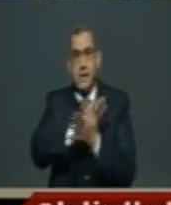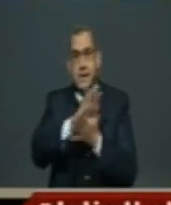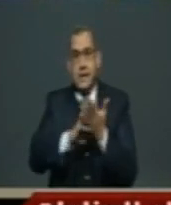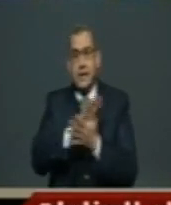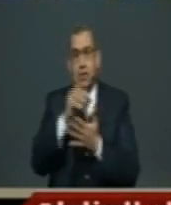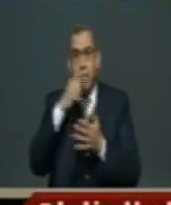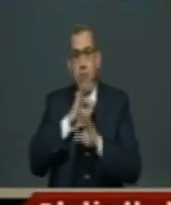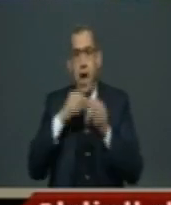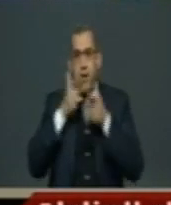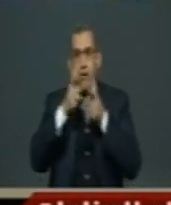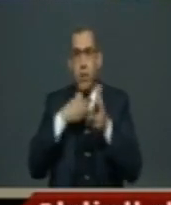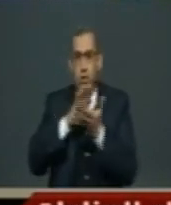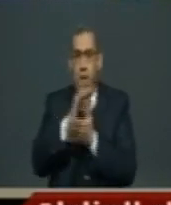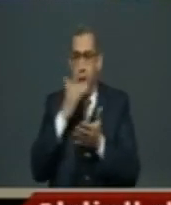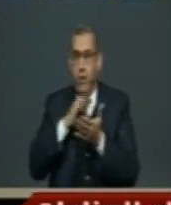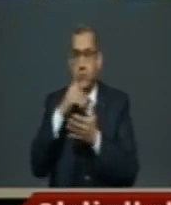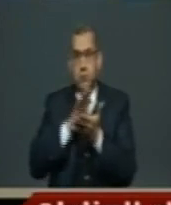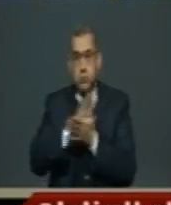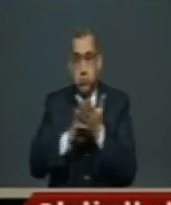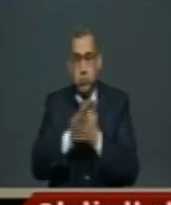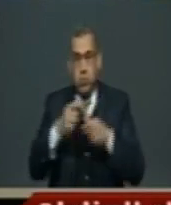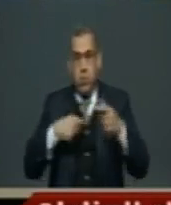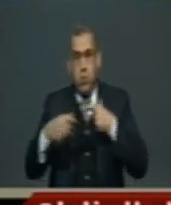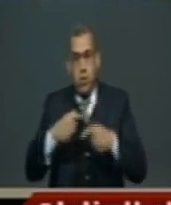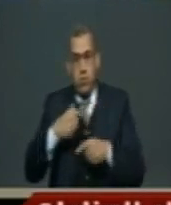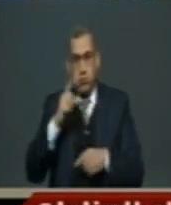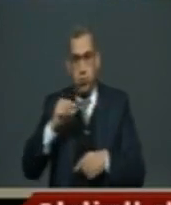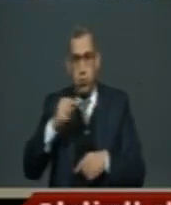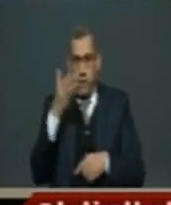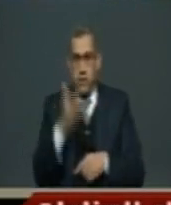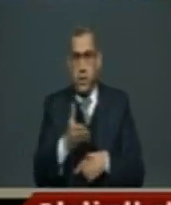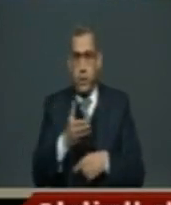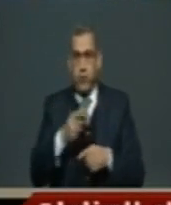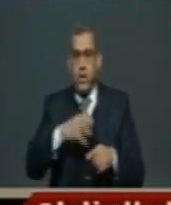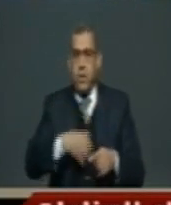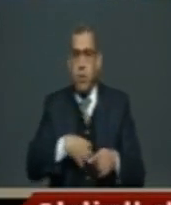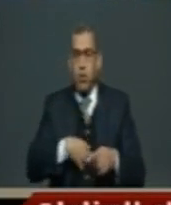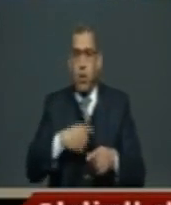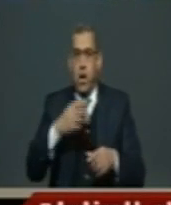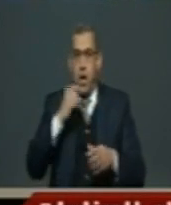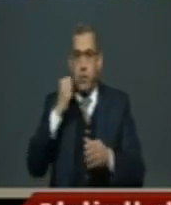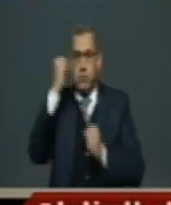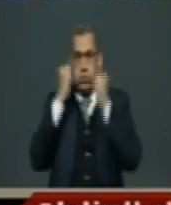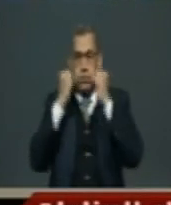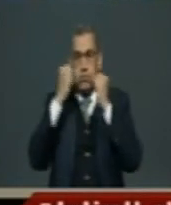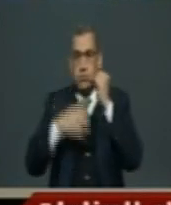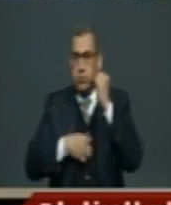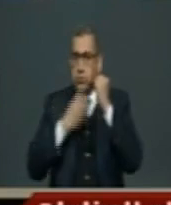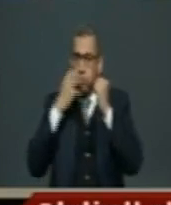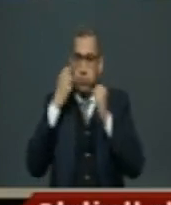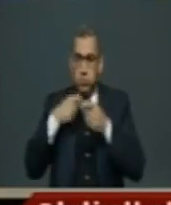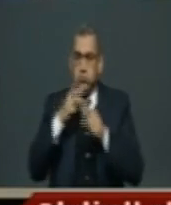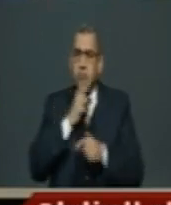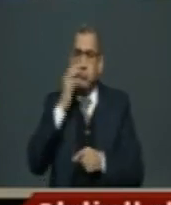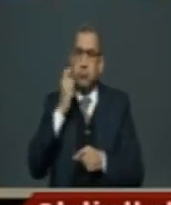للمطحن على اعلى مستوى من الالات والمعدات والدقه في هذا،